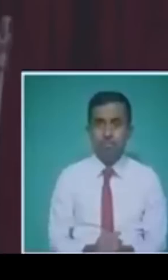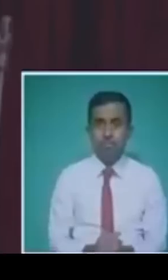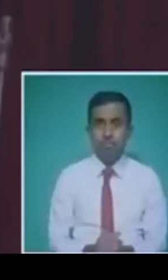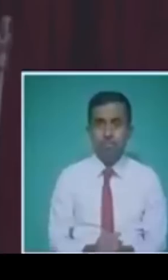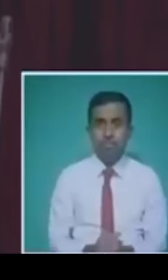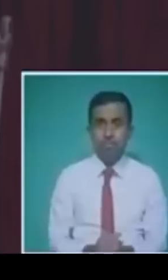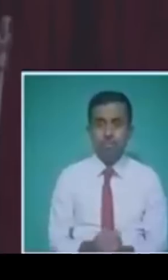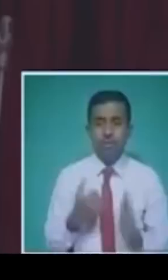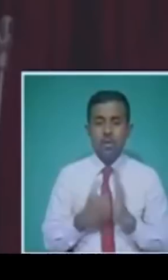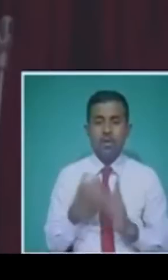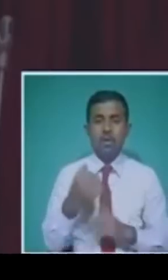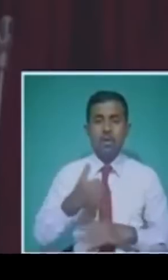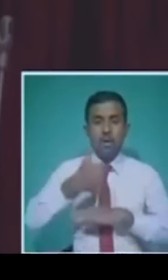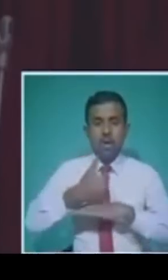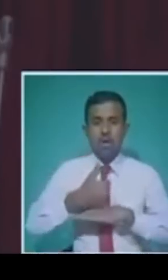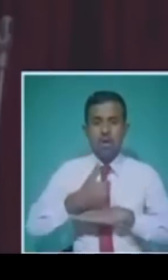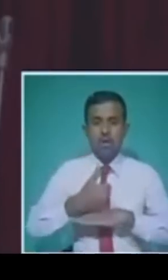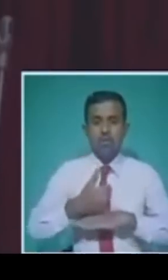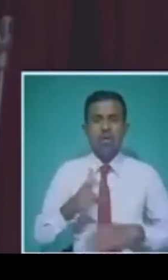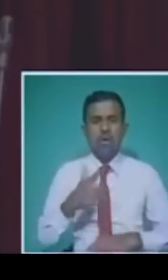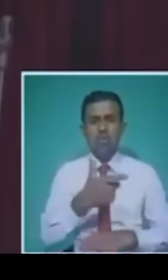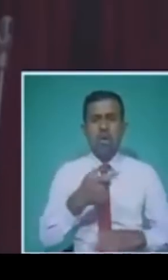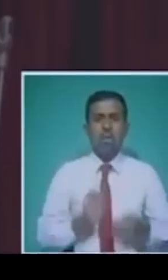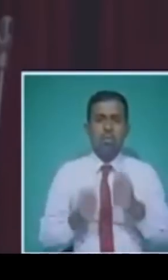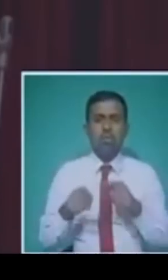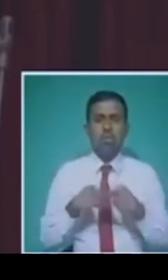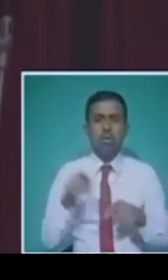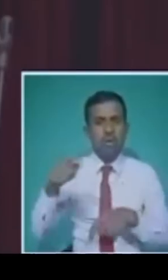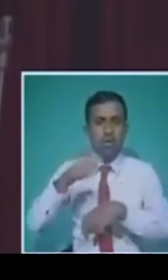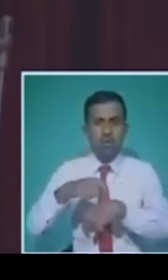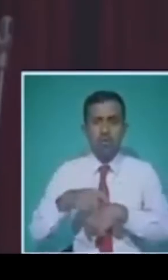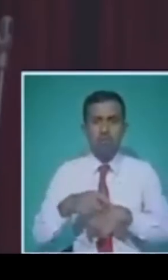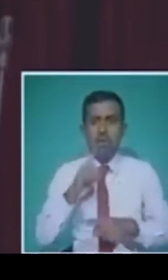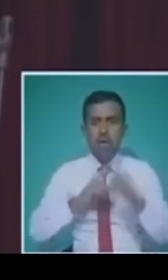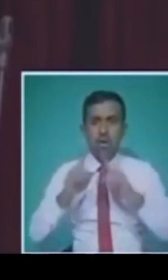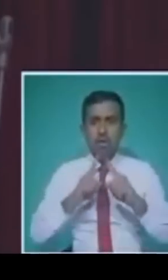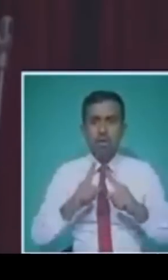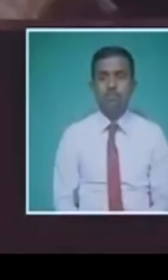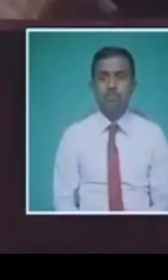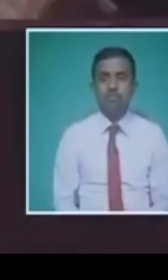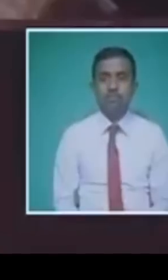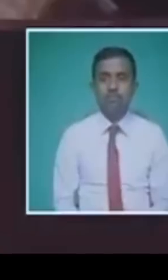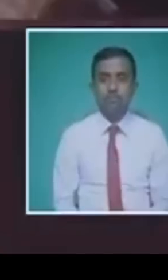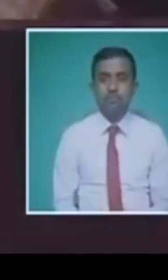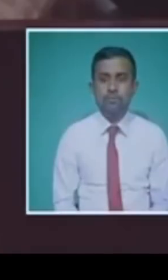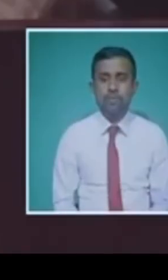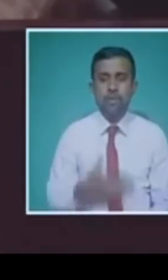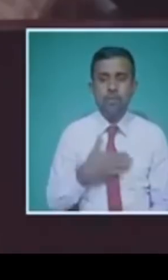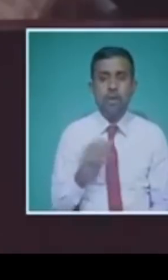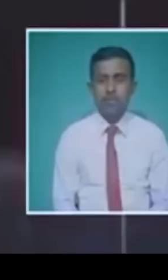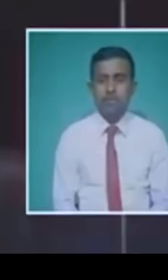நேற்றைய பாராளுமன்ற அமர்வில் தமிழ் பாராளுமன்ற உறுப்பினர் ஒருவர் சபையில் கடும் கோபமடைந்த சந்தர்ப்பம் பெரும் சர்ச்சையினை